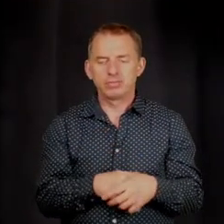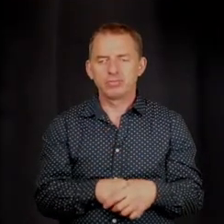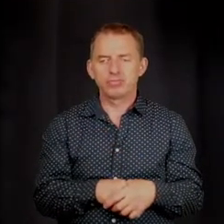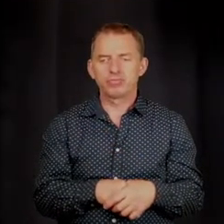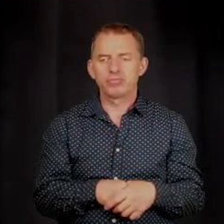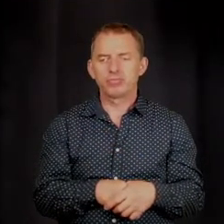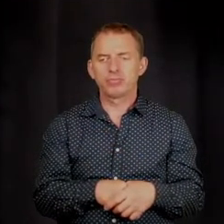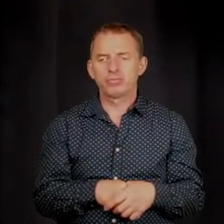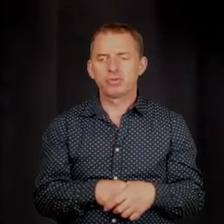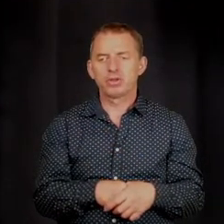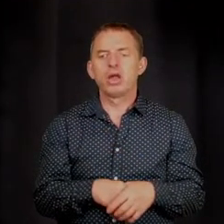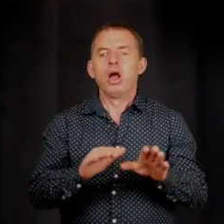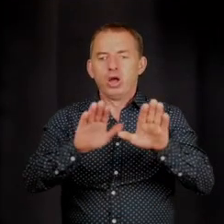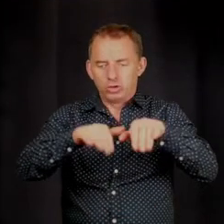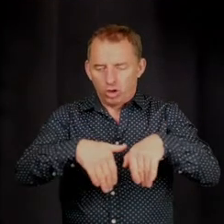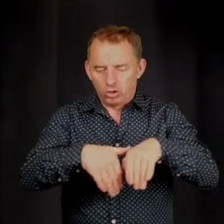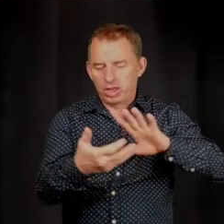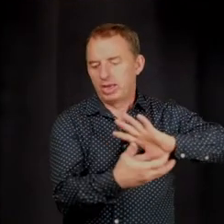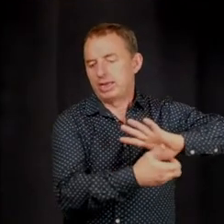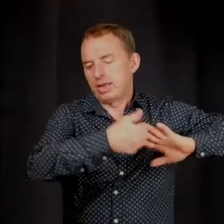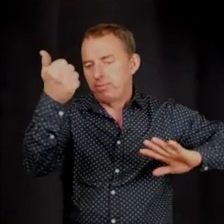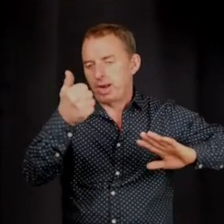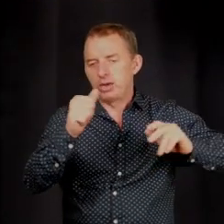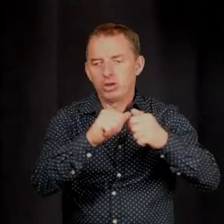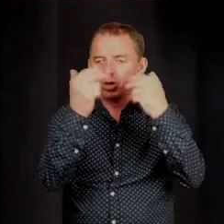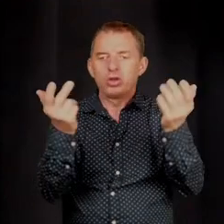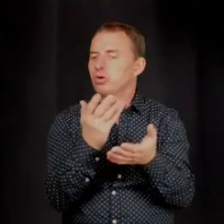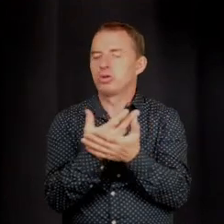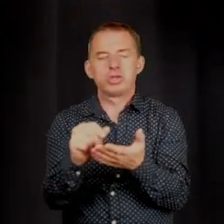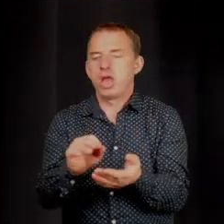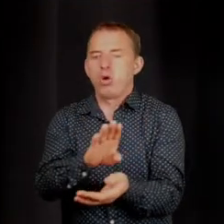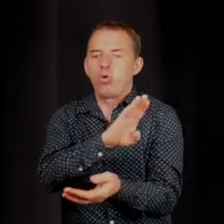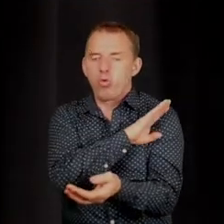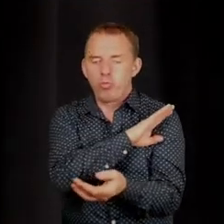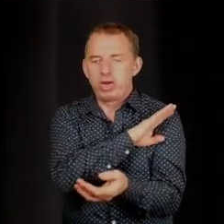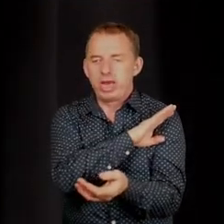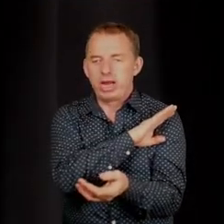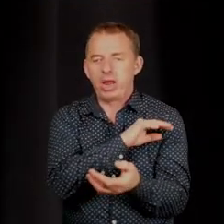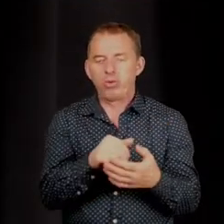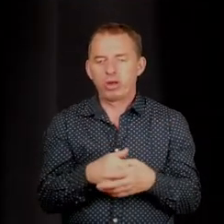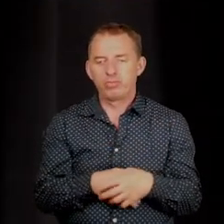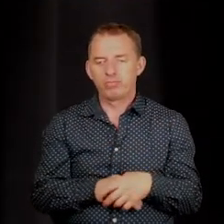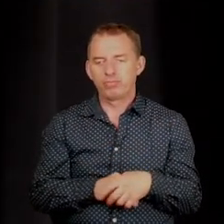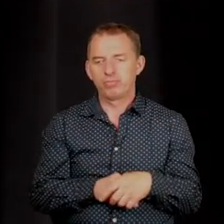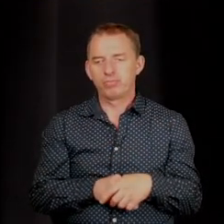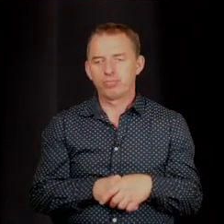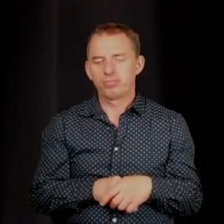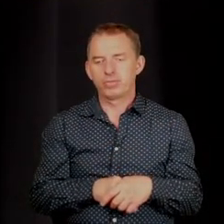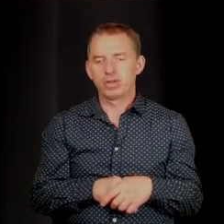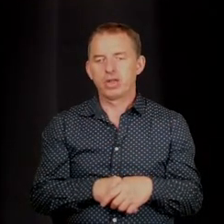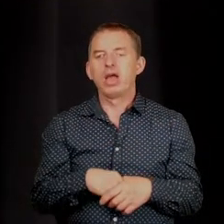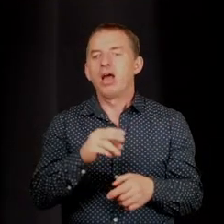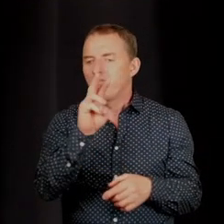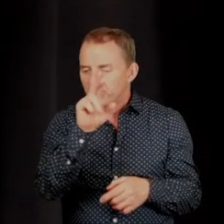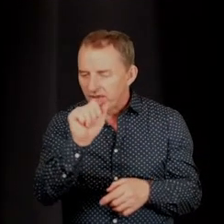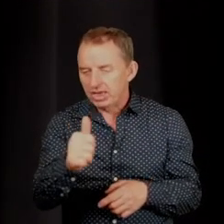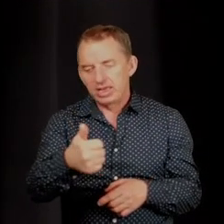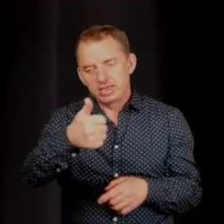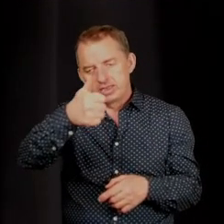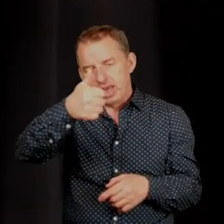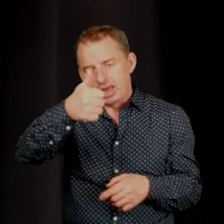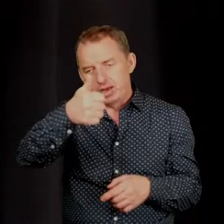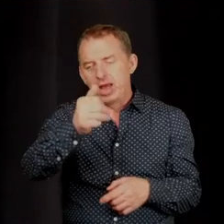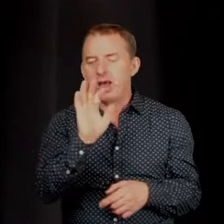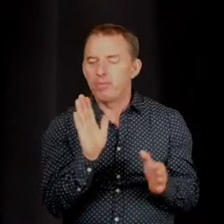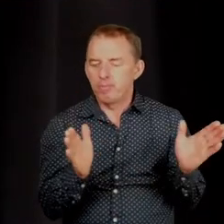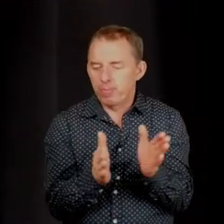seeing death. I został zabrany do nieba, nie umierając. One little child was explaining this. Więc jedno małe